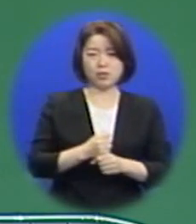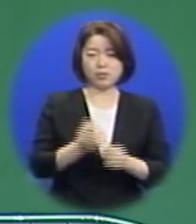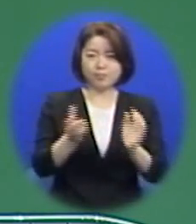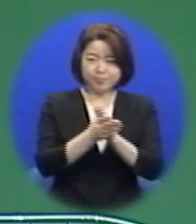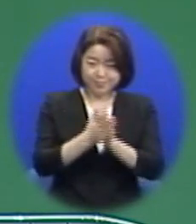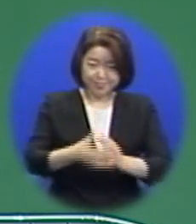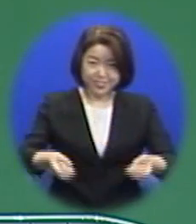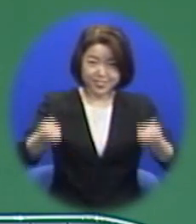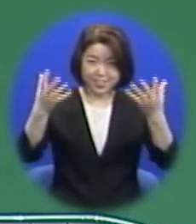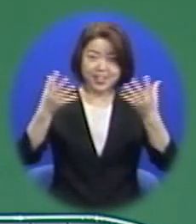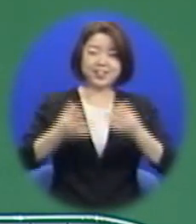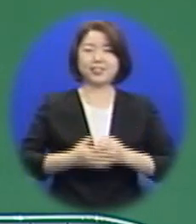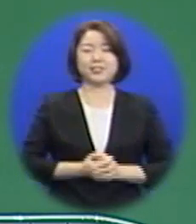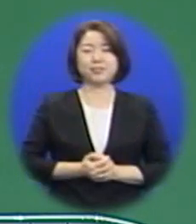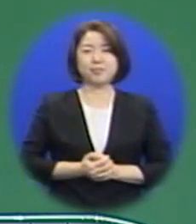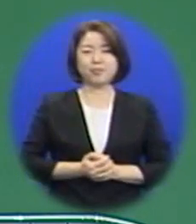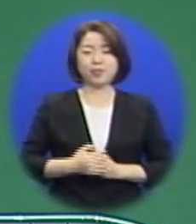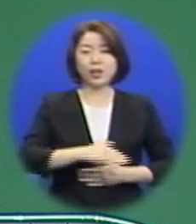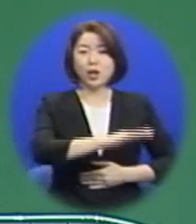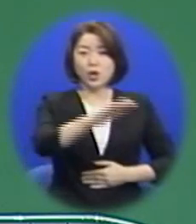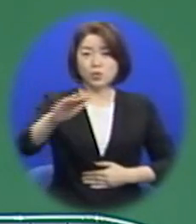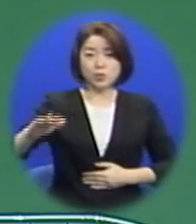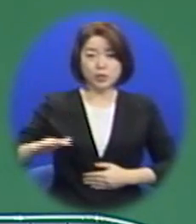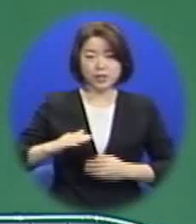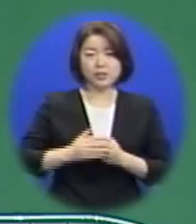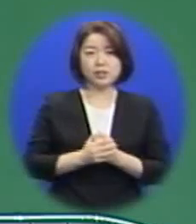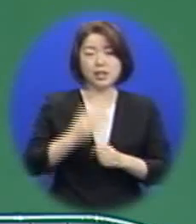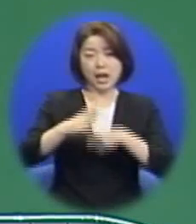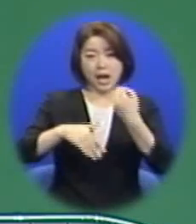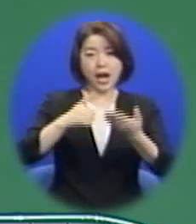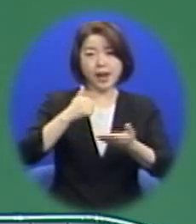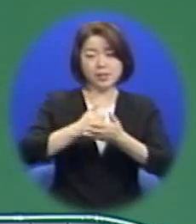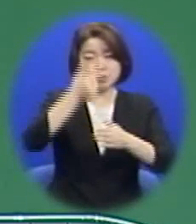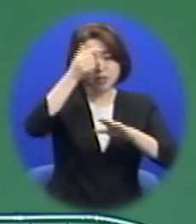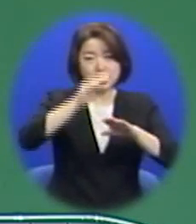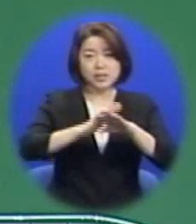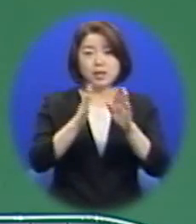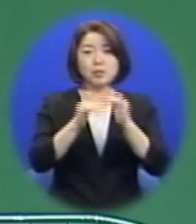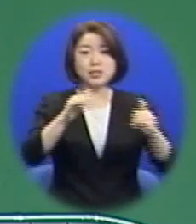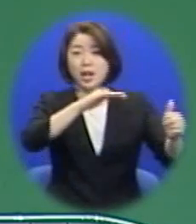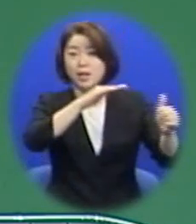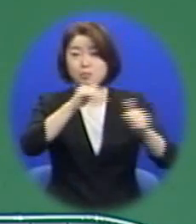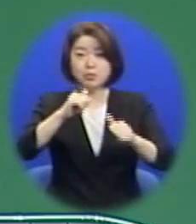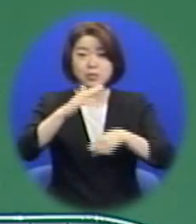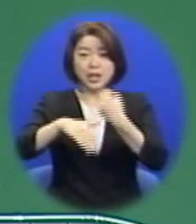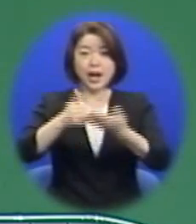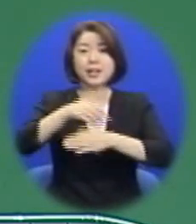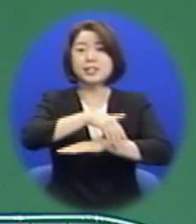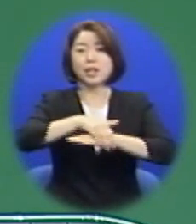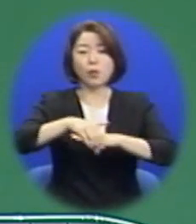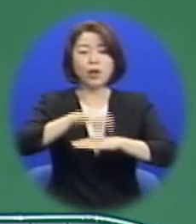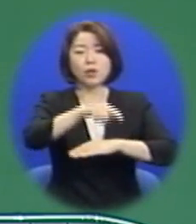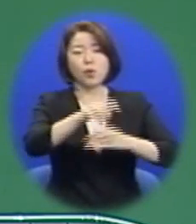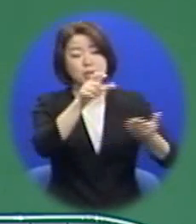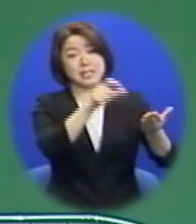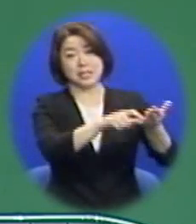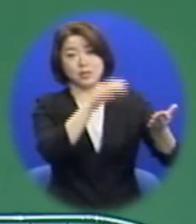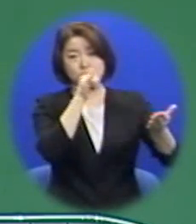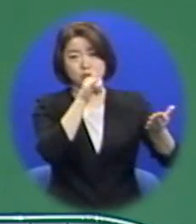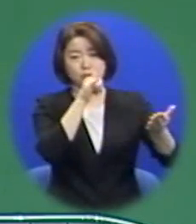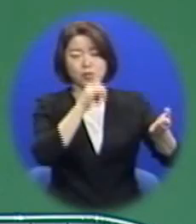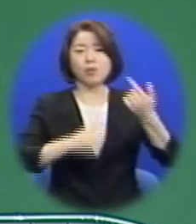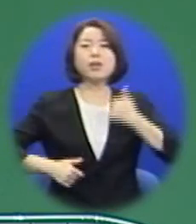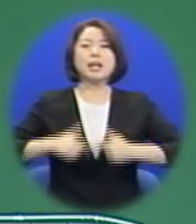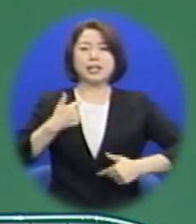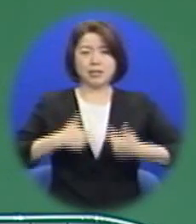할렐루야! 우리를 하나님께서 예배자로 부르시는 하나님의 계획이 여기에 나옵니다.